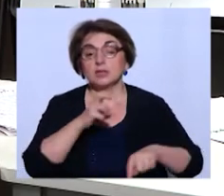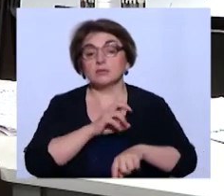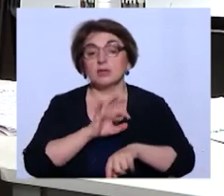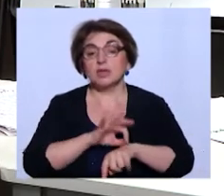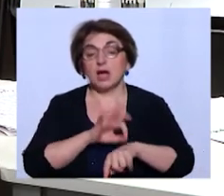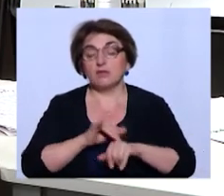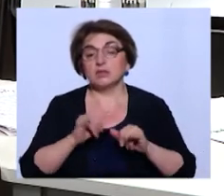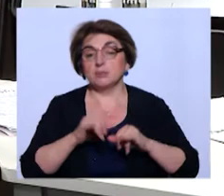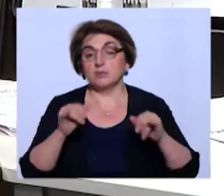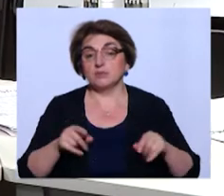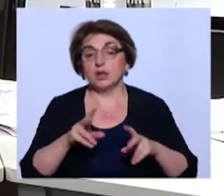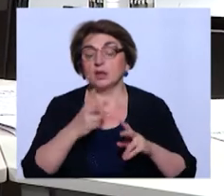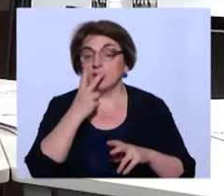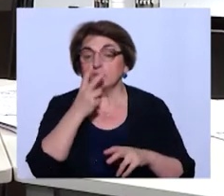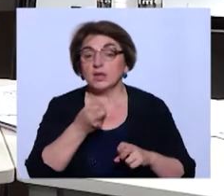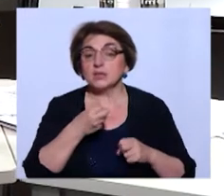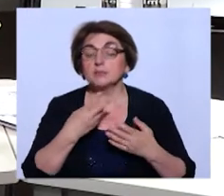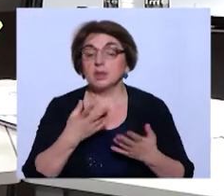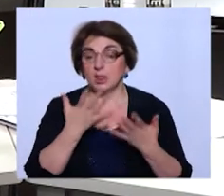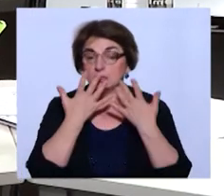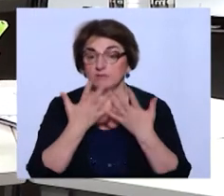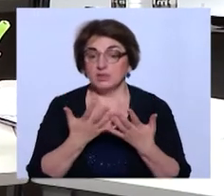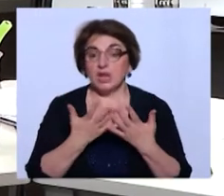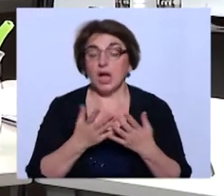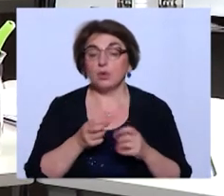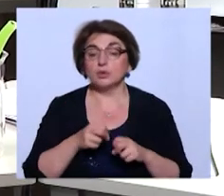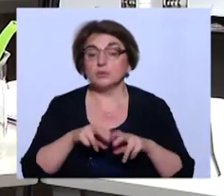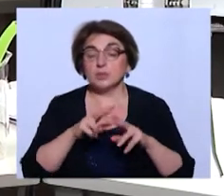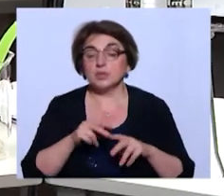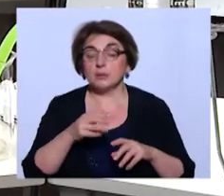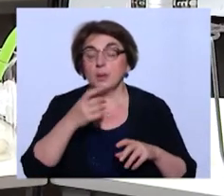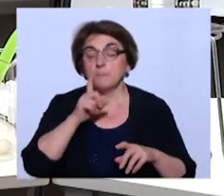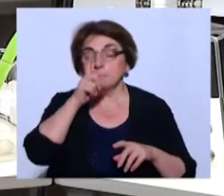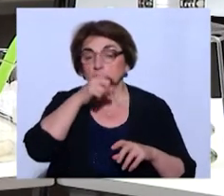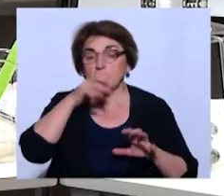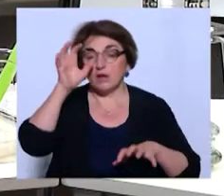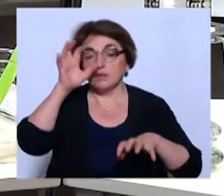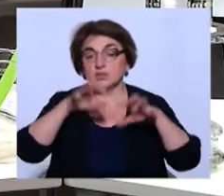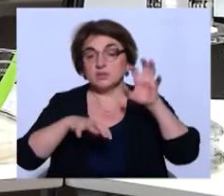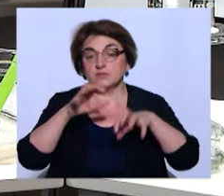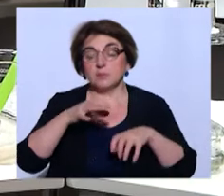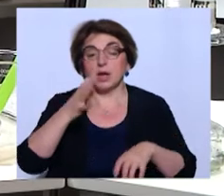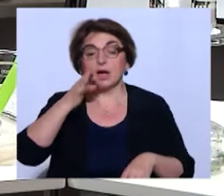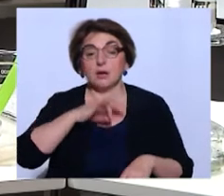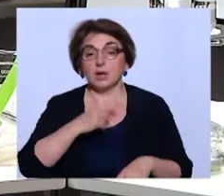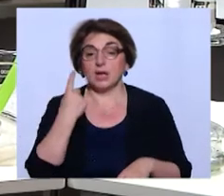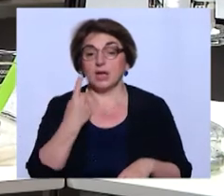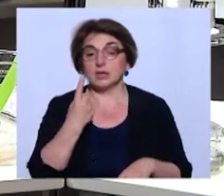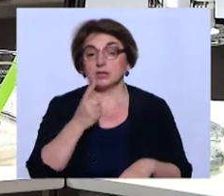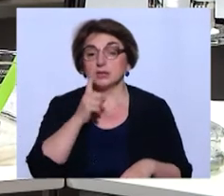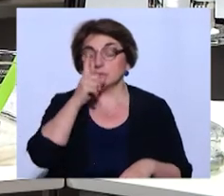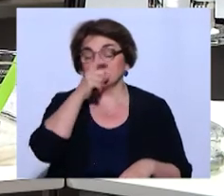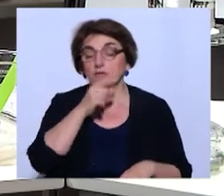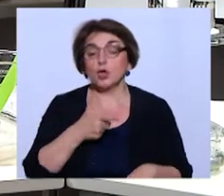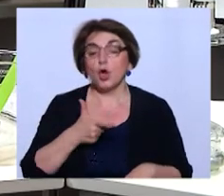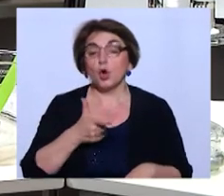მე მინდა შენ ლაბორატორიაში ნათლად გაჩვენო, როგორ შეიძლება მჟავა წვიმა, მე ხა გამოვიყენებ ერთ-ერთ მჟავას, გოგირდ